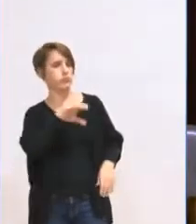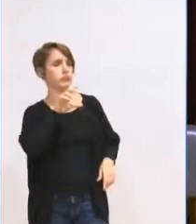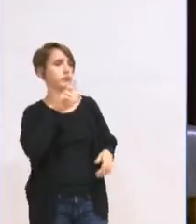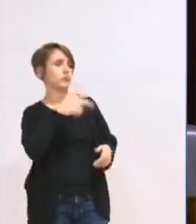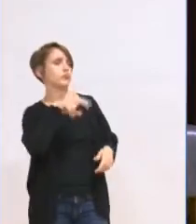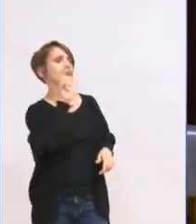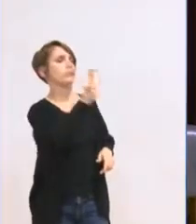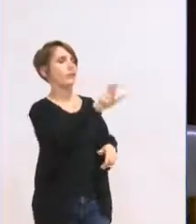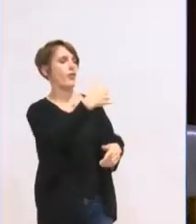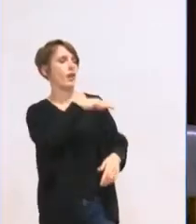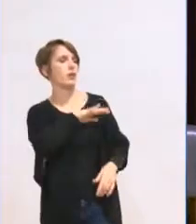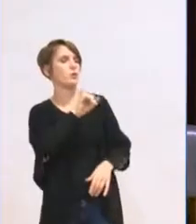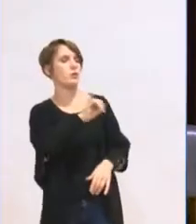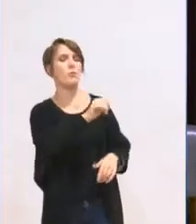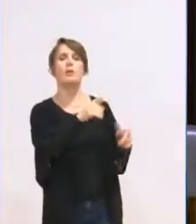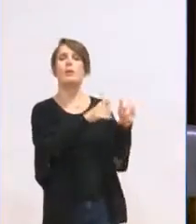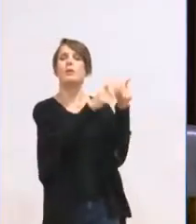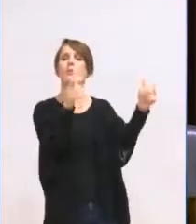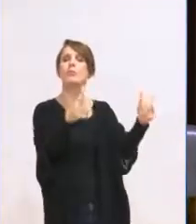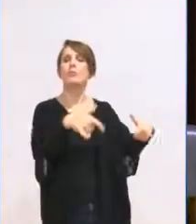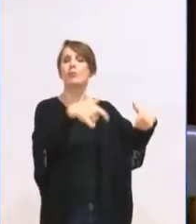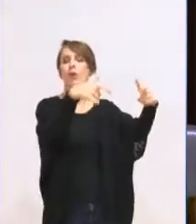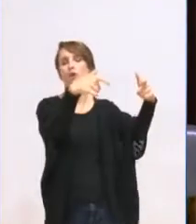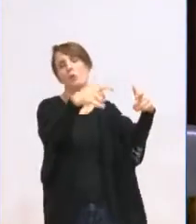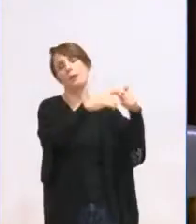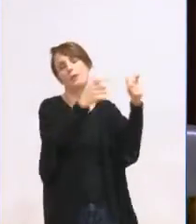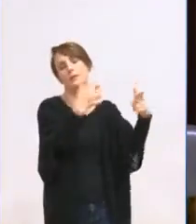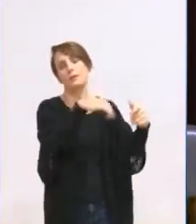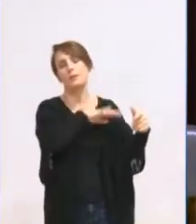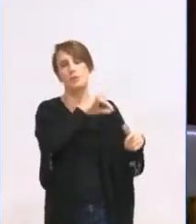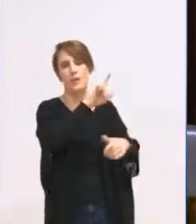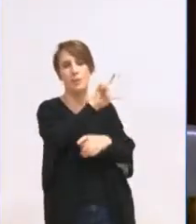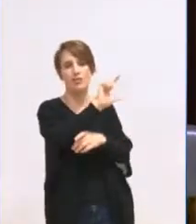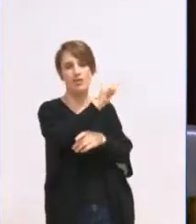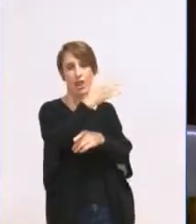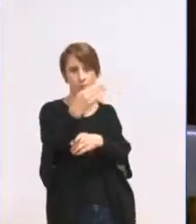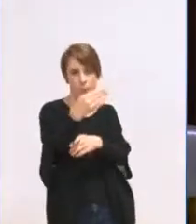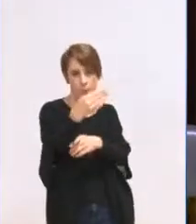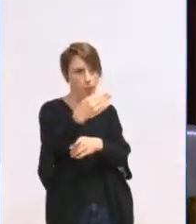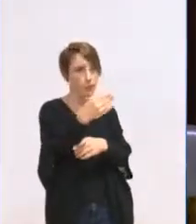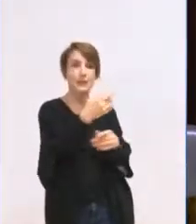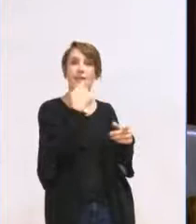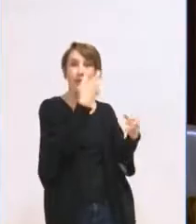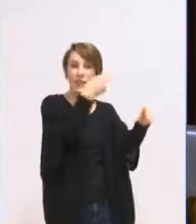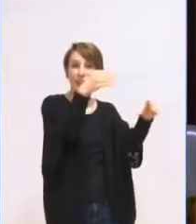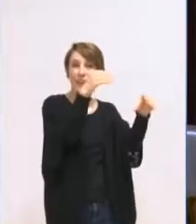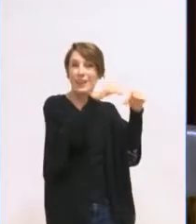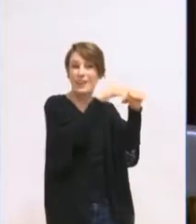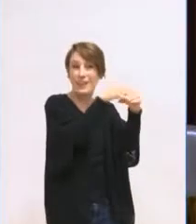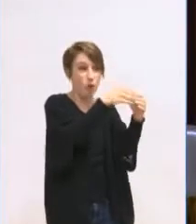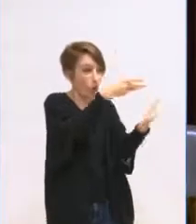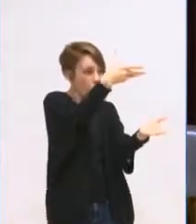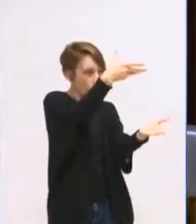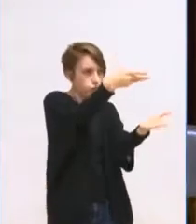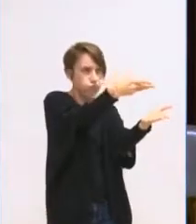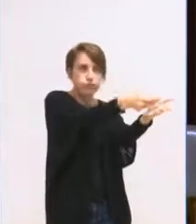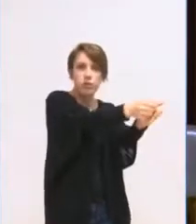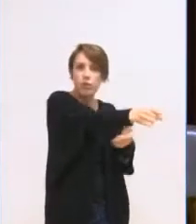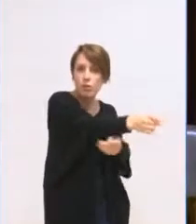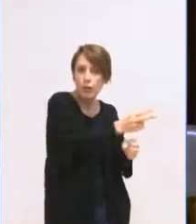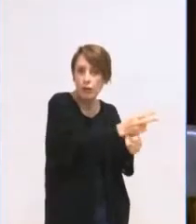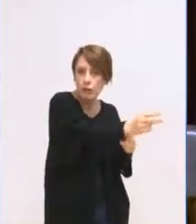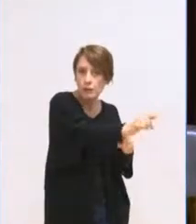leur trésorerie, disons les choses telles qu'elles sont. Et par ailleurs, dans ce même temps,